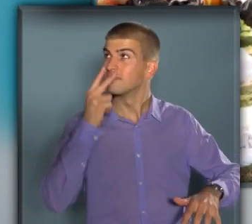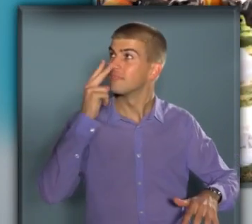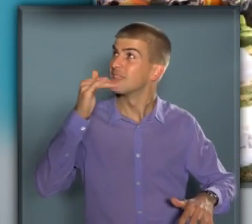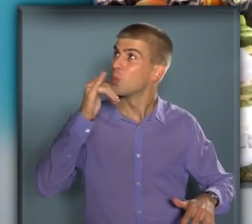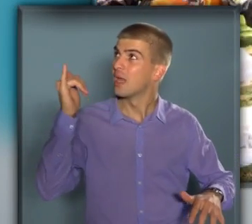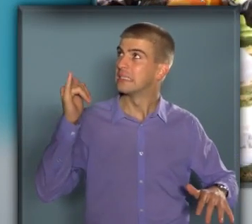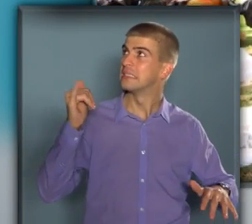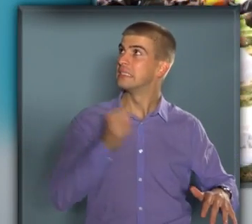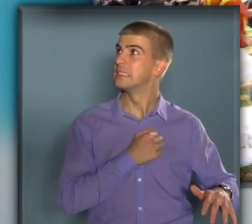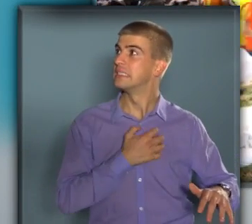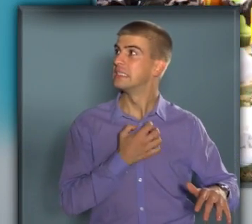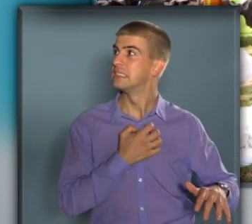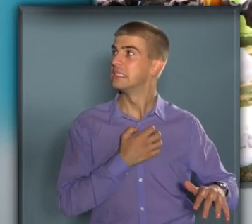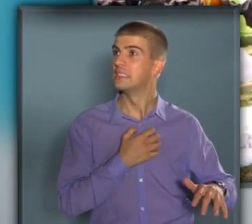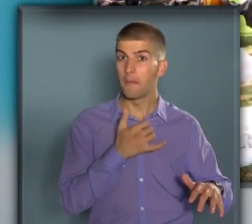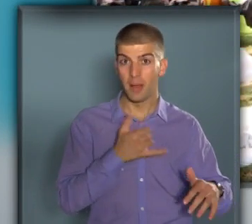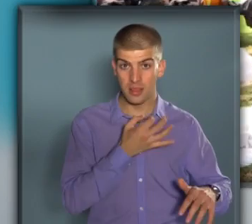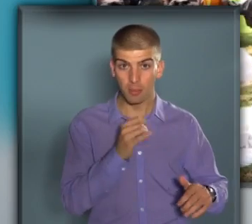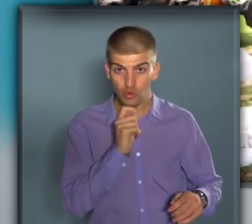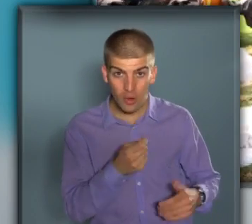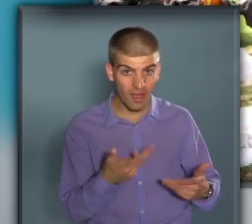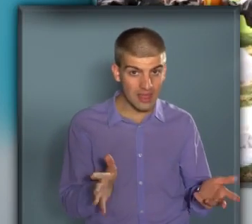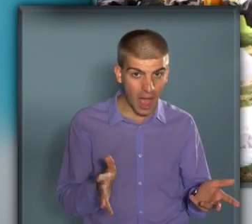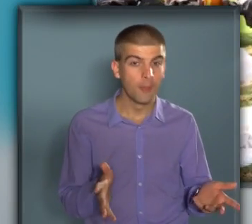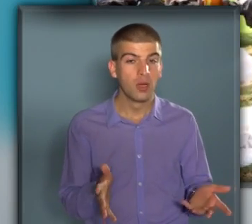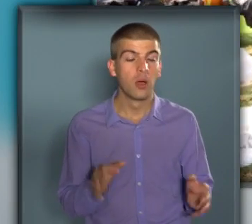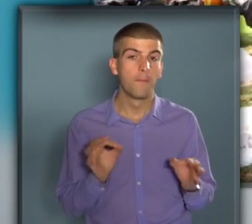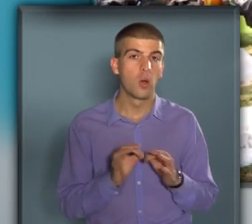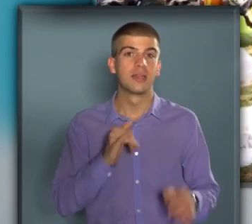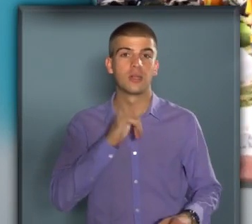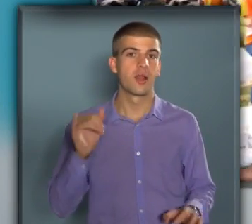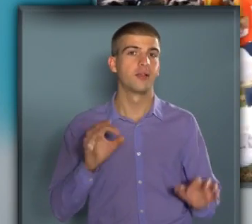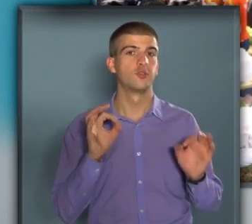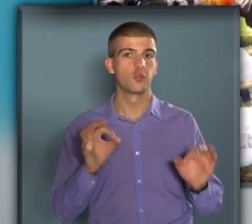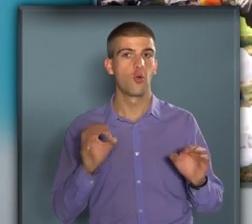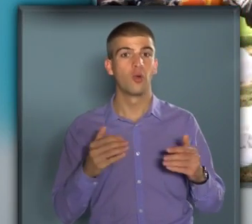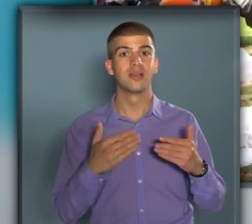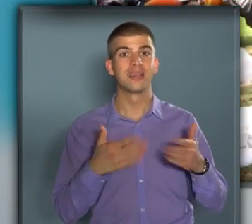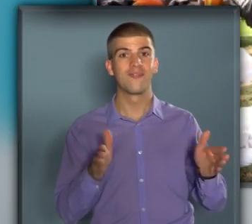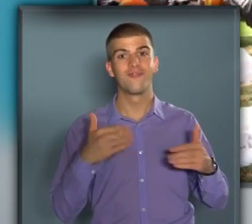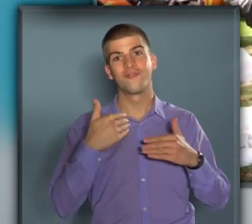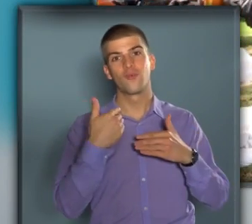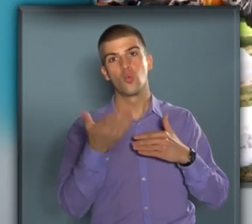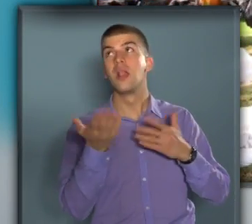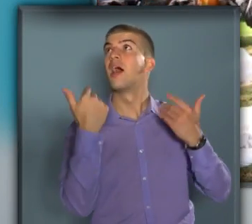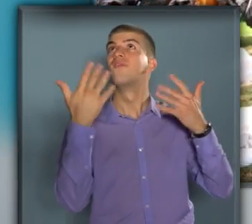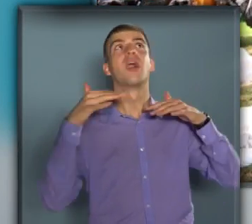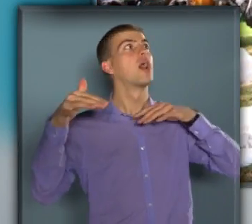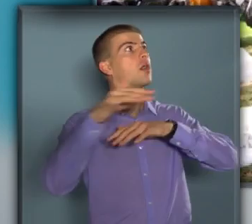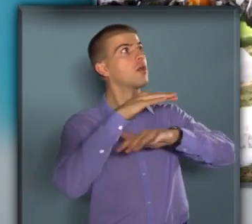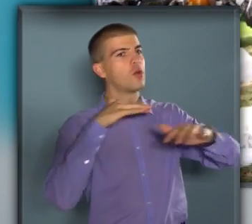időjárás figyelve kicsit izgultunk, hogy ez a mai nap tudjon jól sikerülni, az időjárás megengedje arra, hogy egy nyílt téren